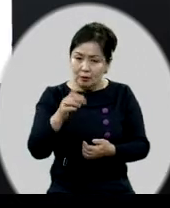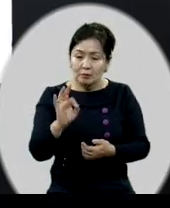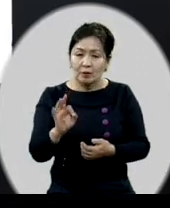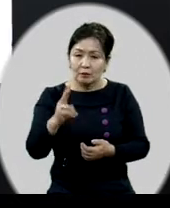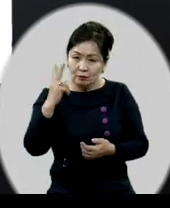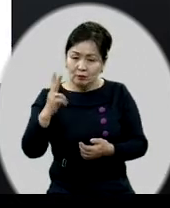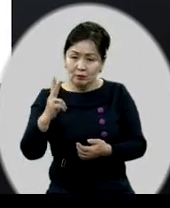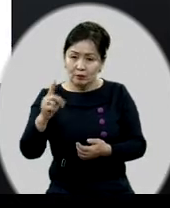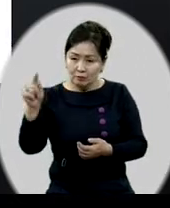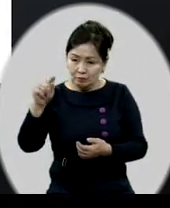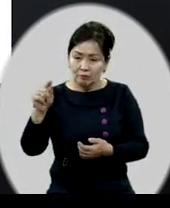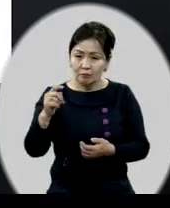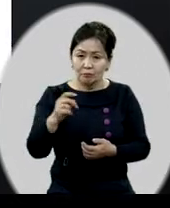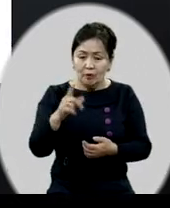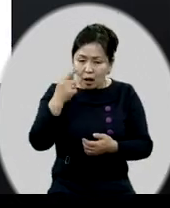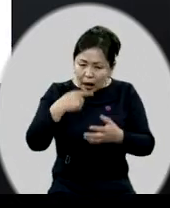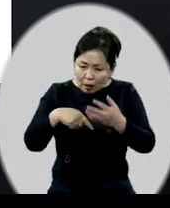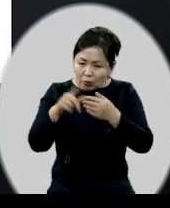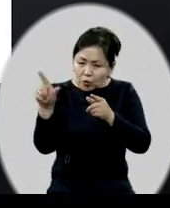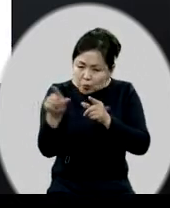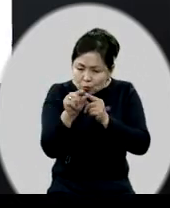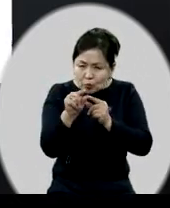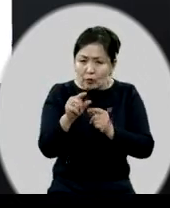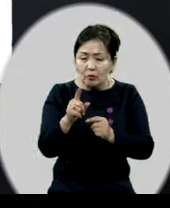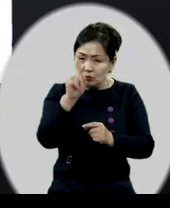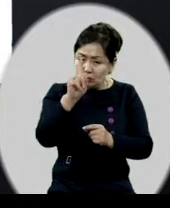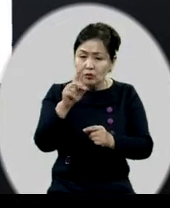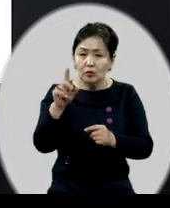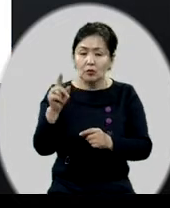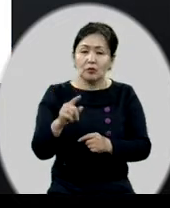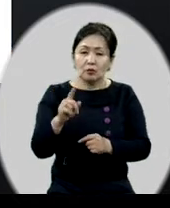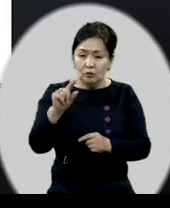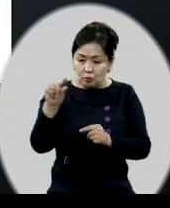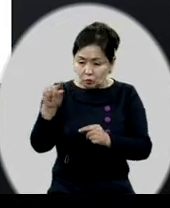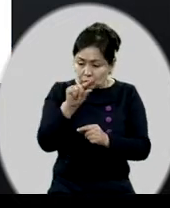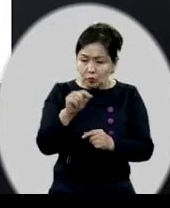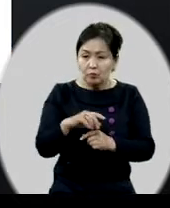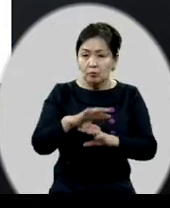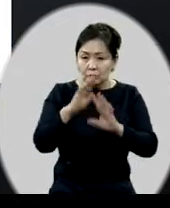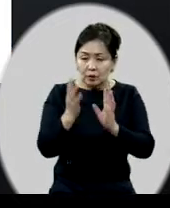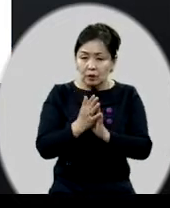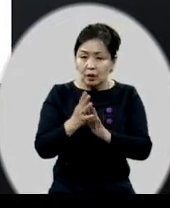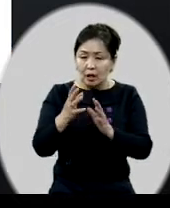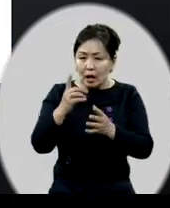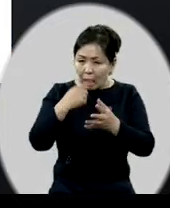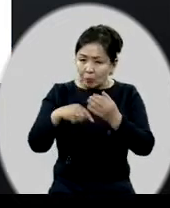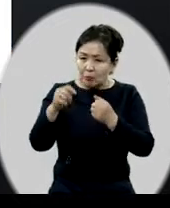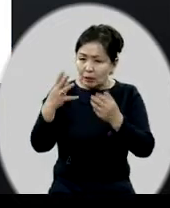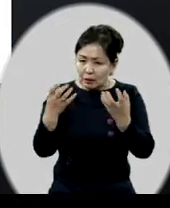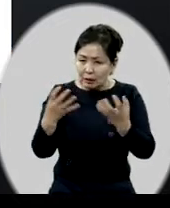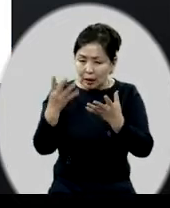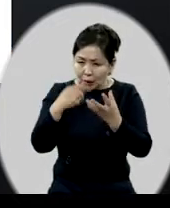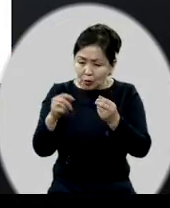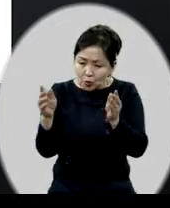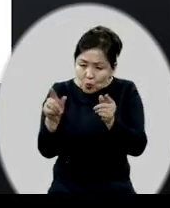2 дугаартай. Хамгийн бага нь 1 дугаартай. Бид хамгийн их хамгийн бага